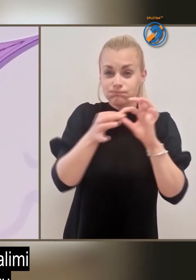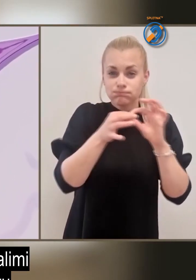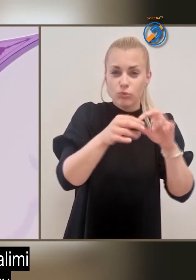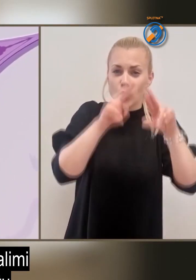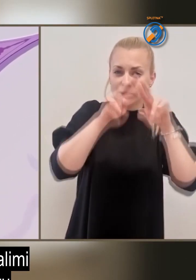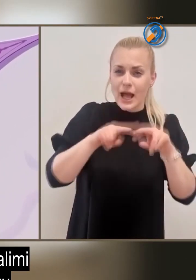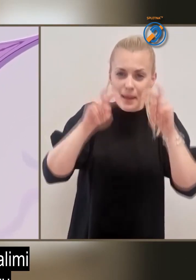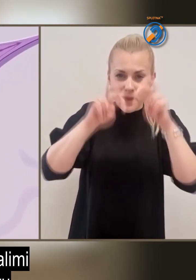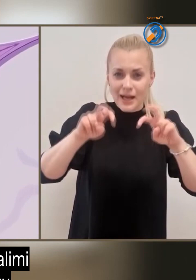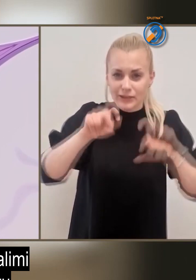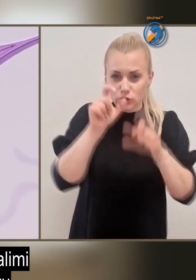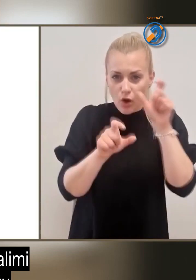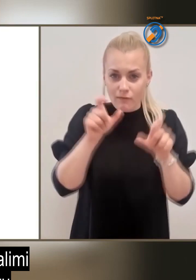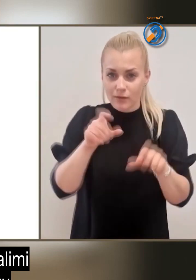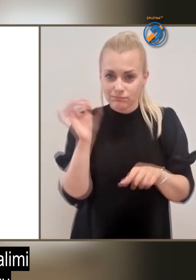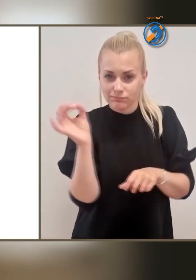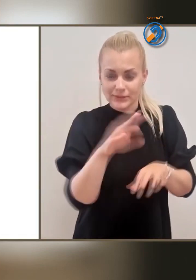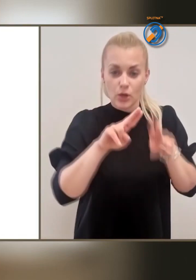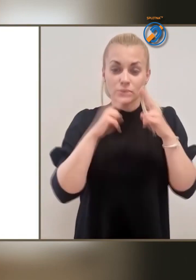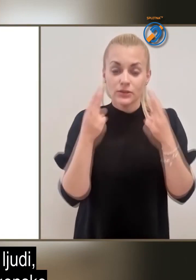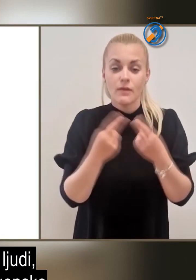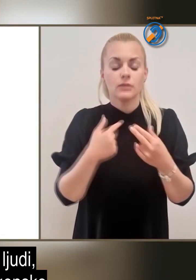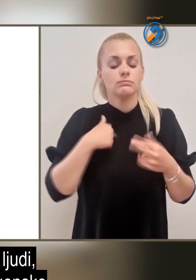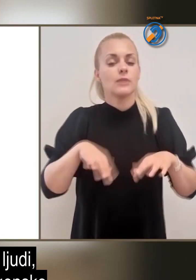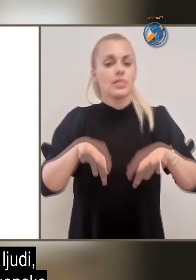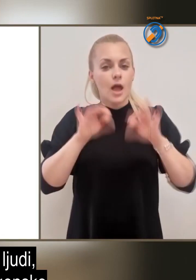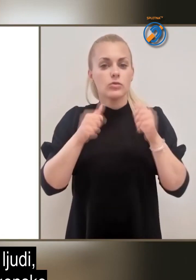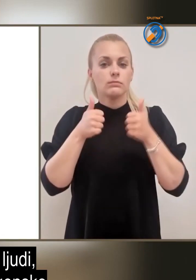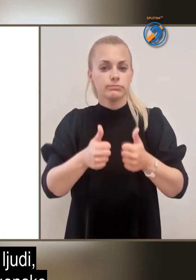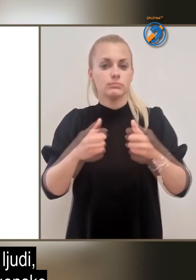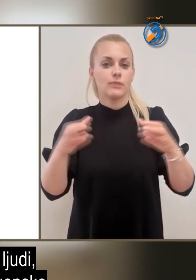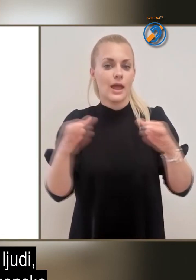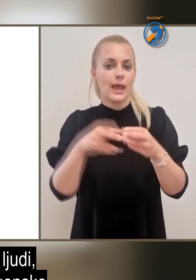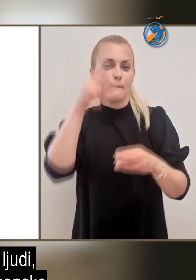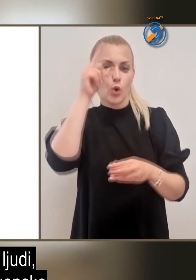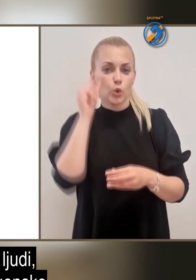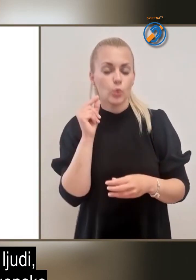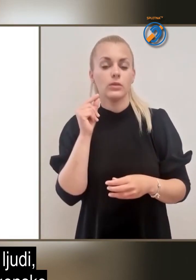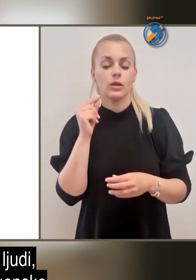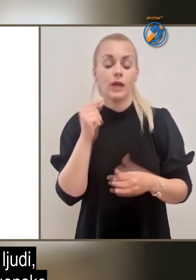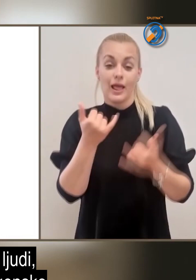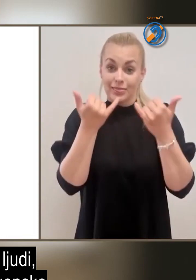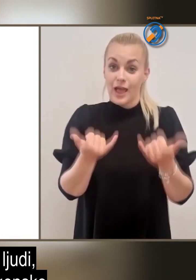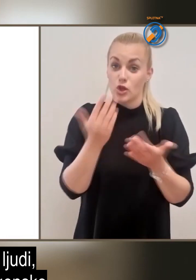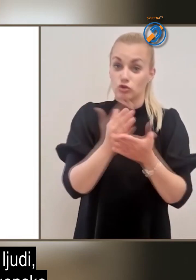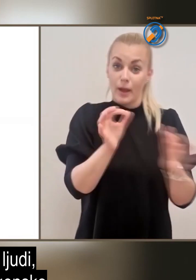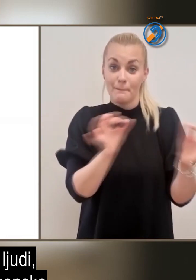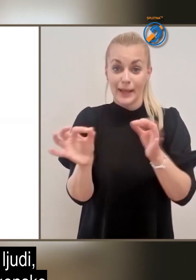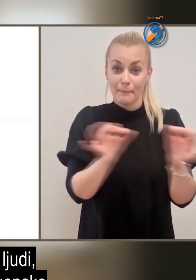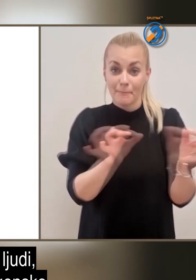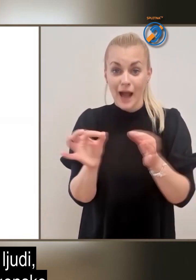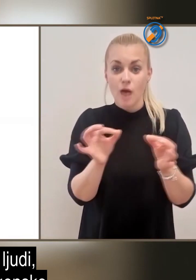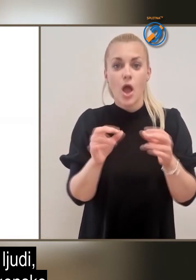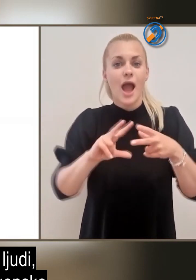z ostalimi raziskovalci po svetu sem našla pravo ekipo ljudi, kateri danes